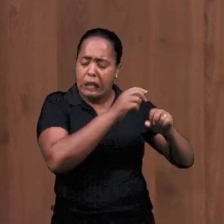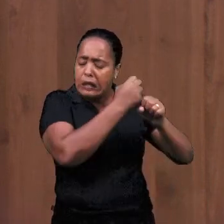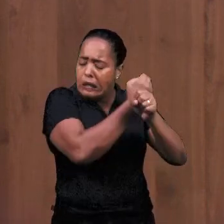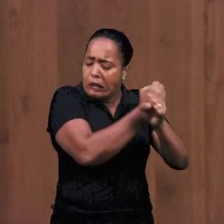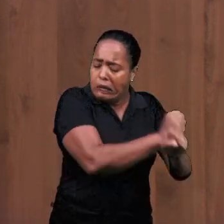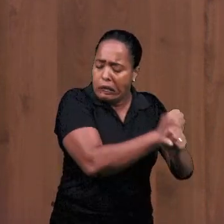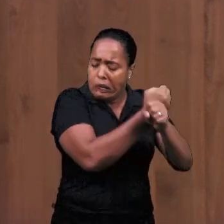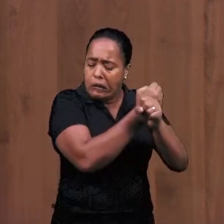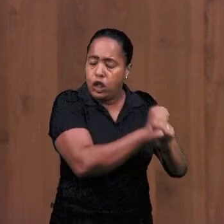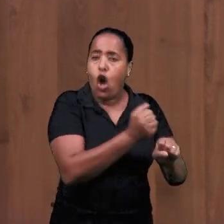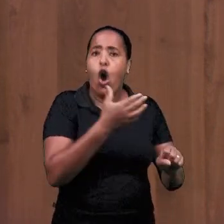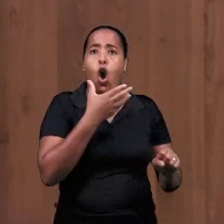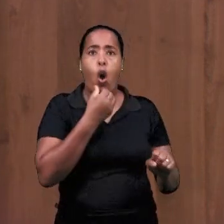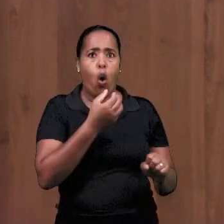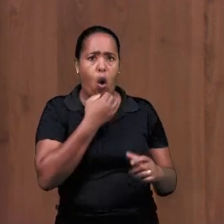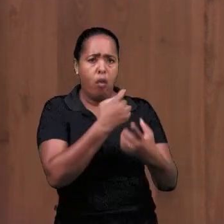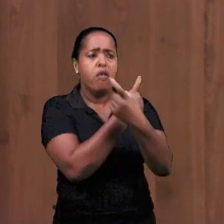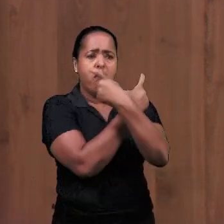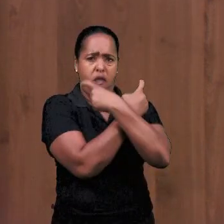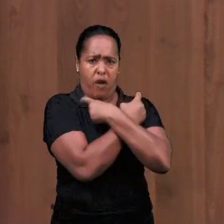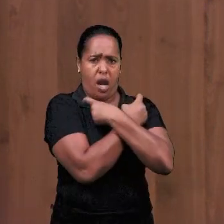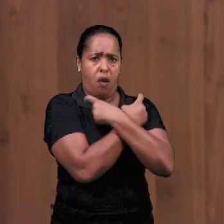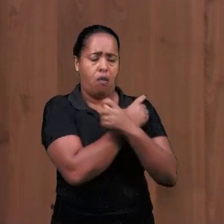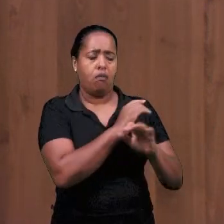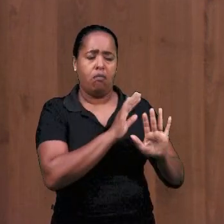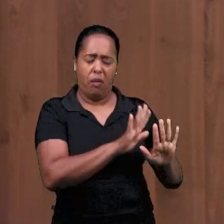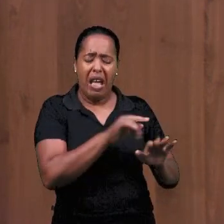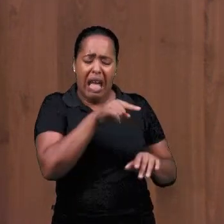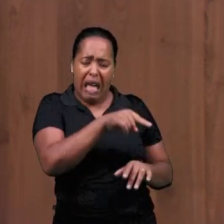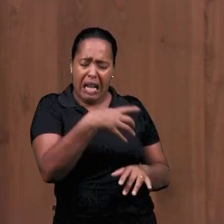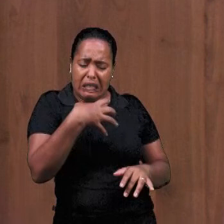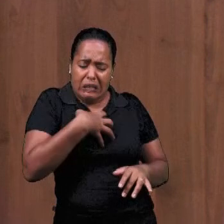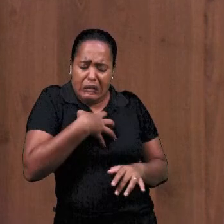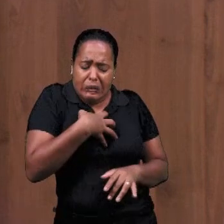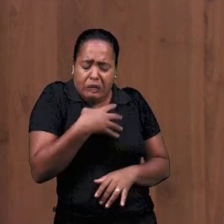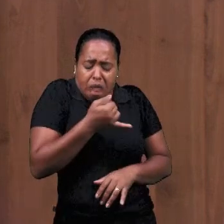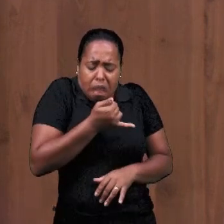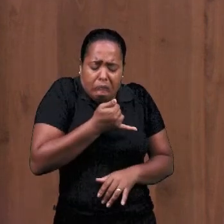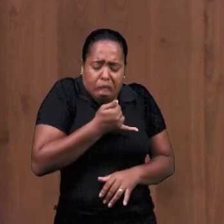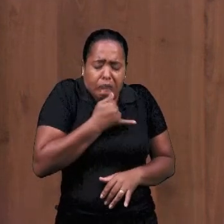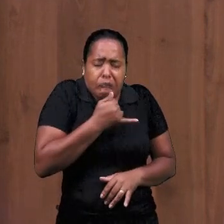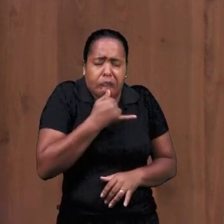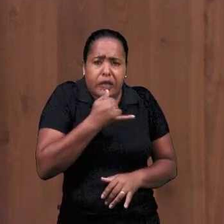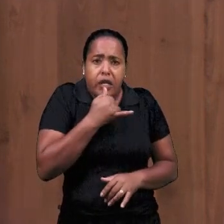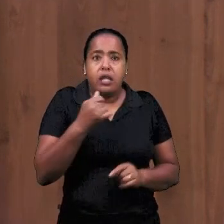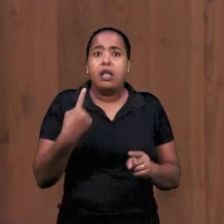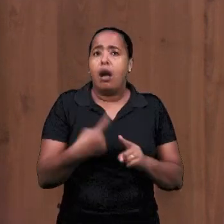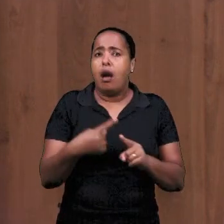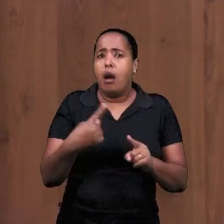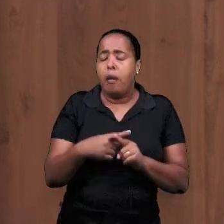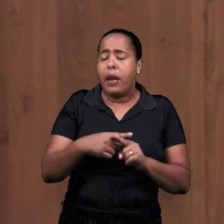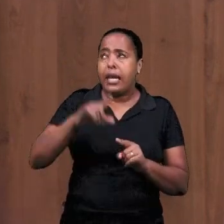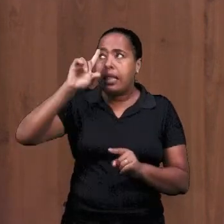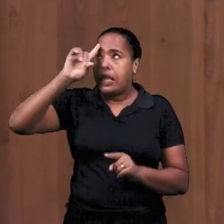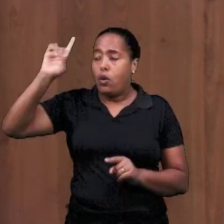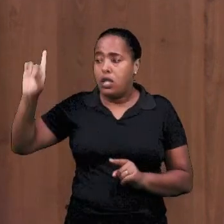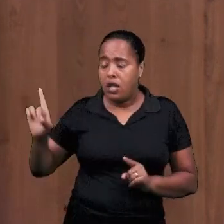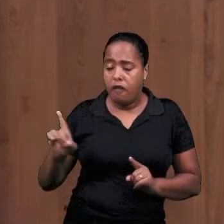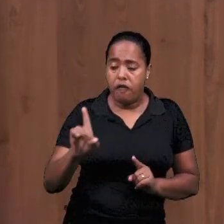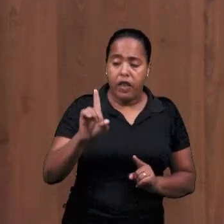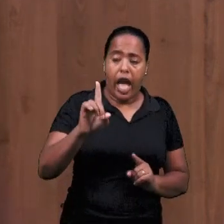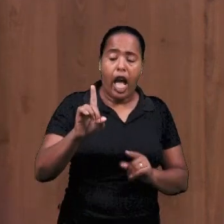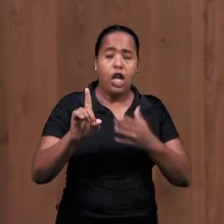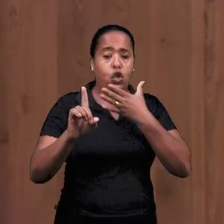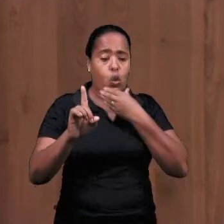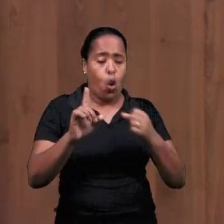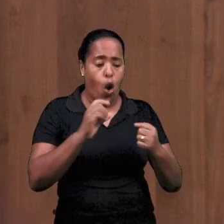vivaient tristes. Et alors, ils ont commencé à prier à Dieu afin que